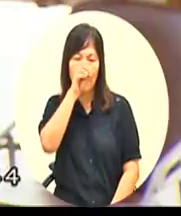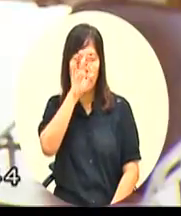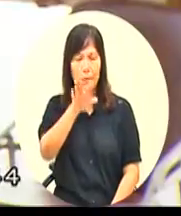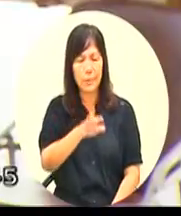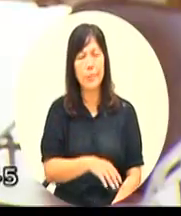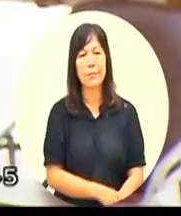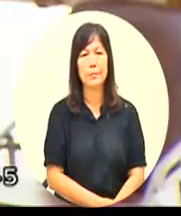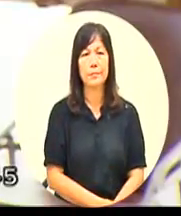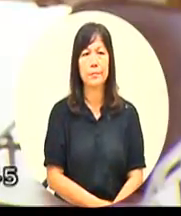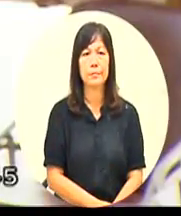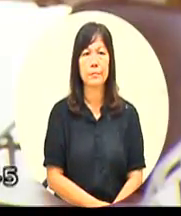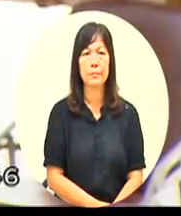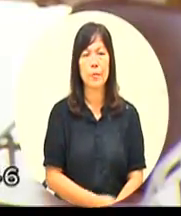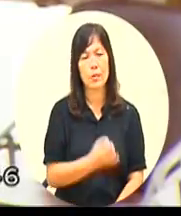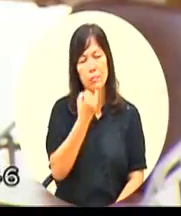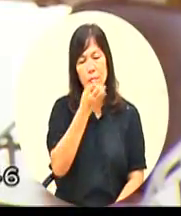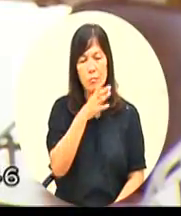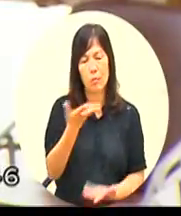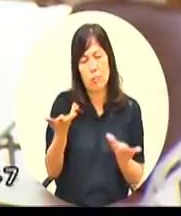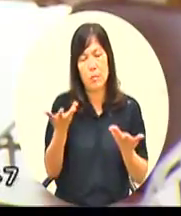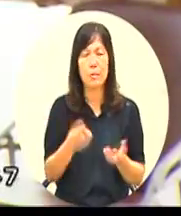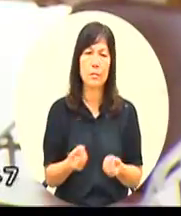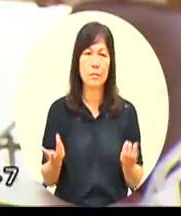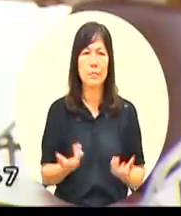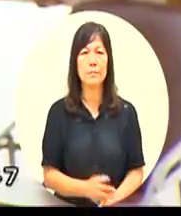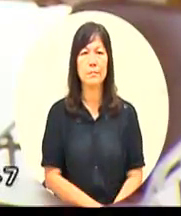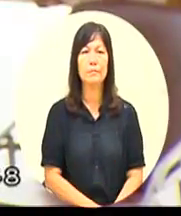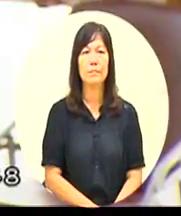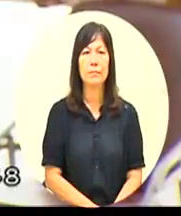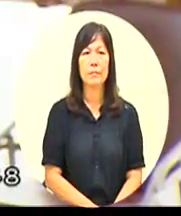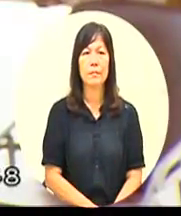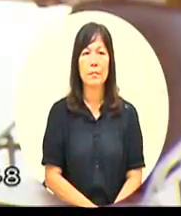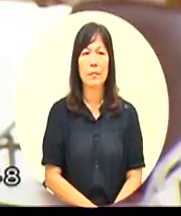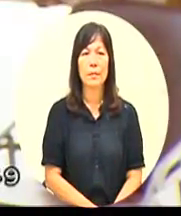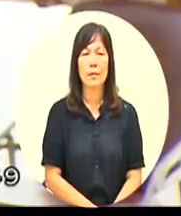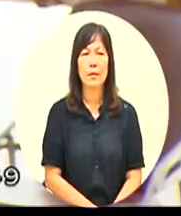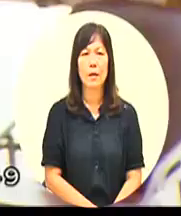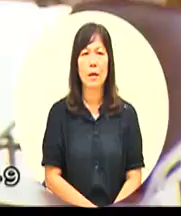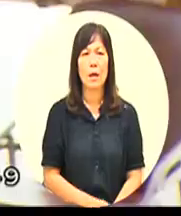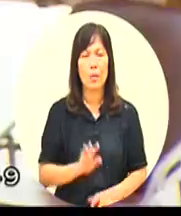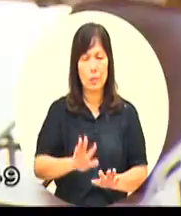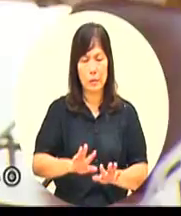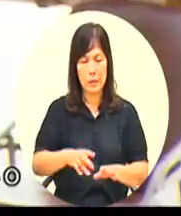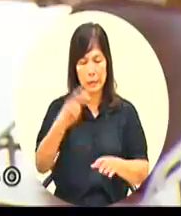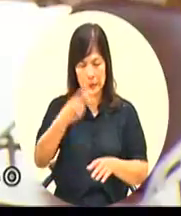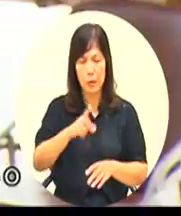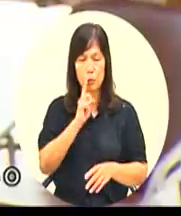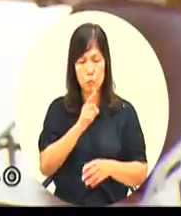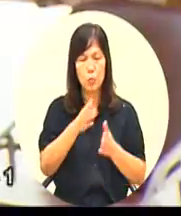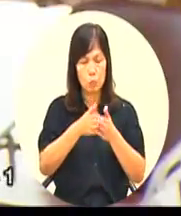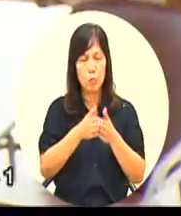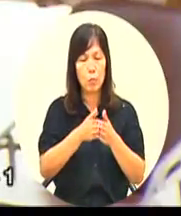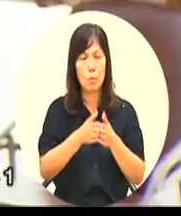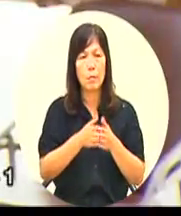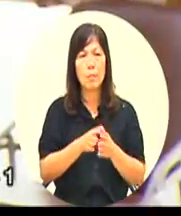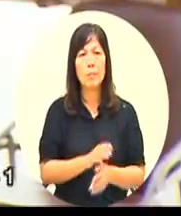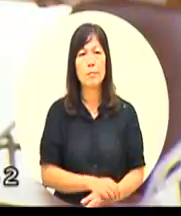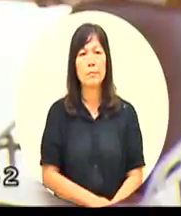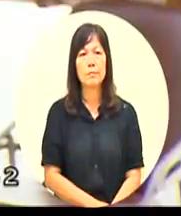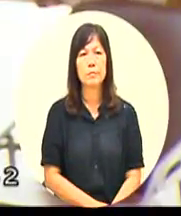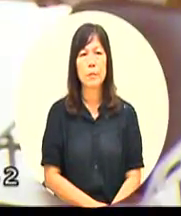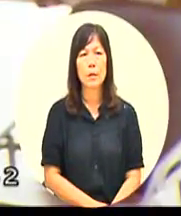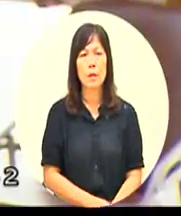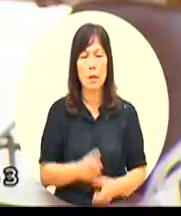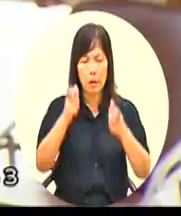是就是安尼啊哈，我今天会在这里重复的讲，就是因为我们高